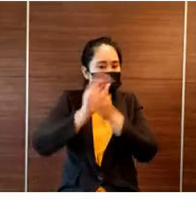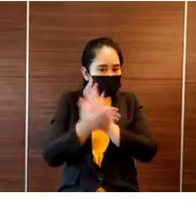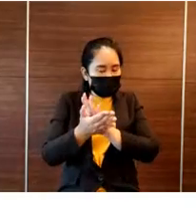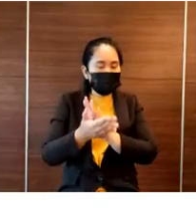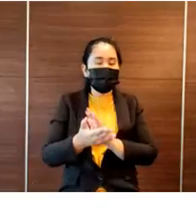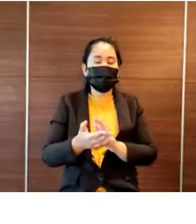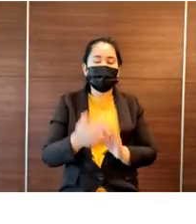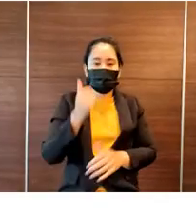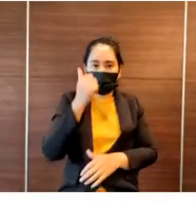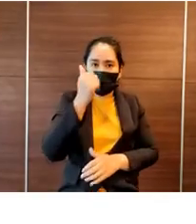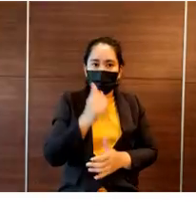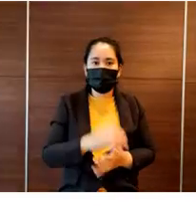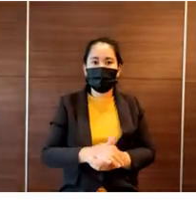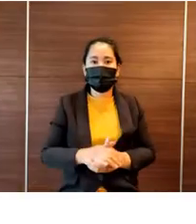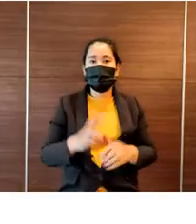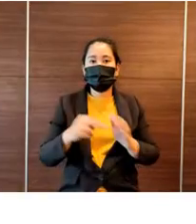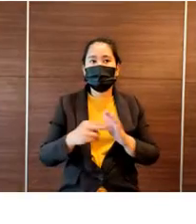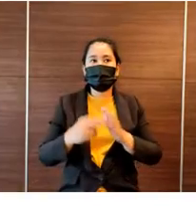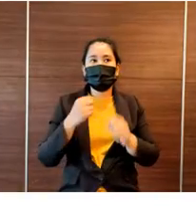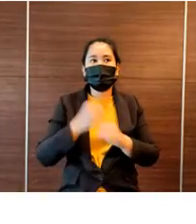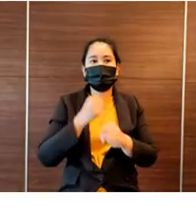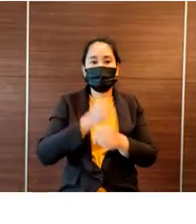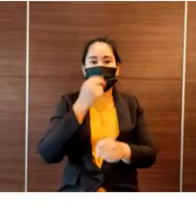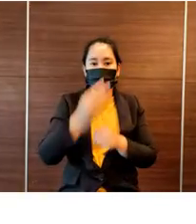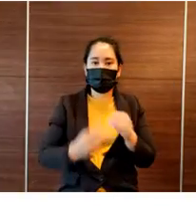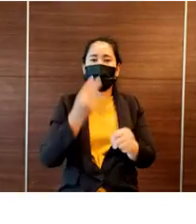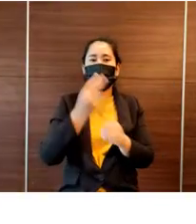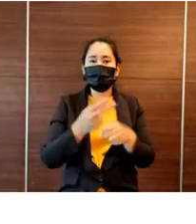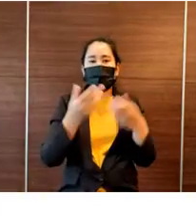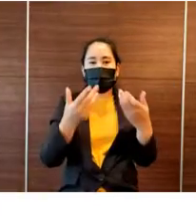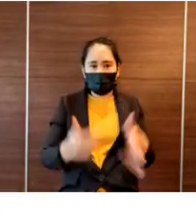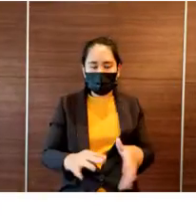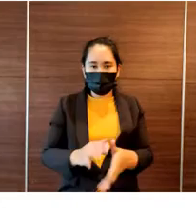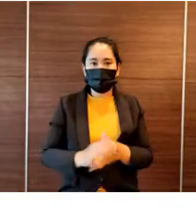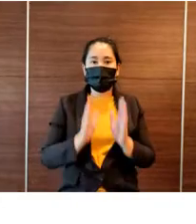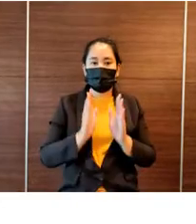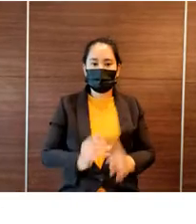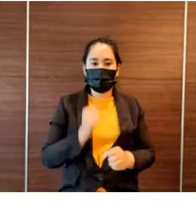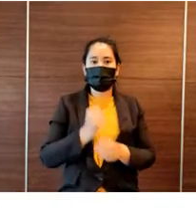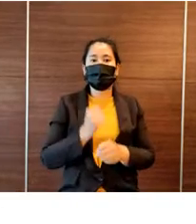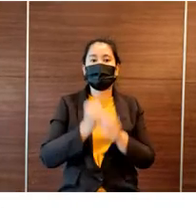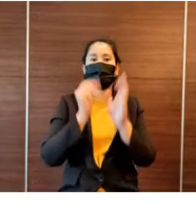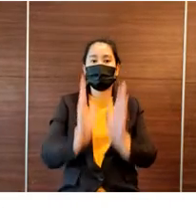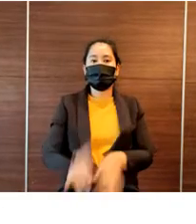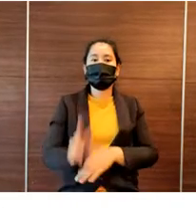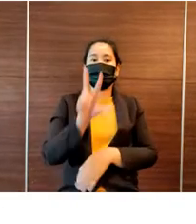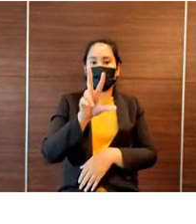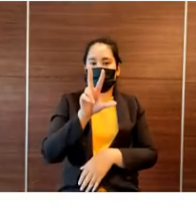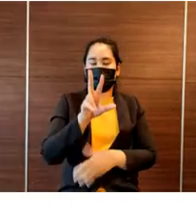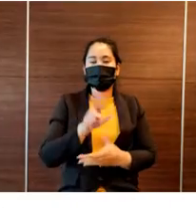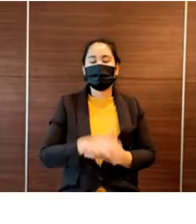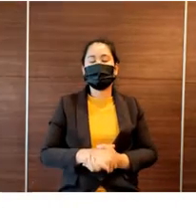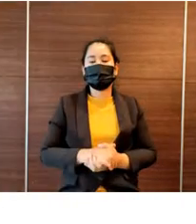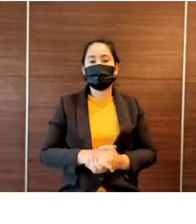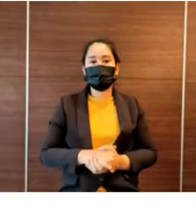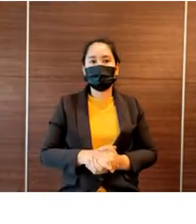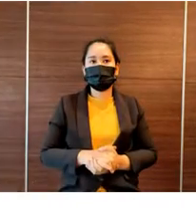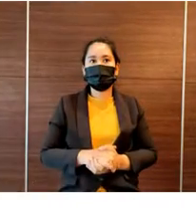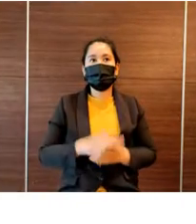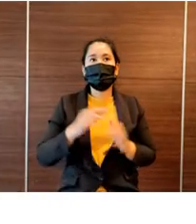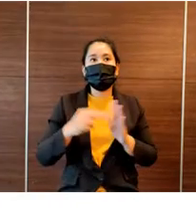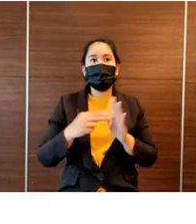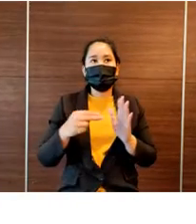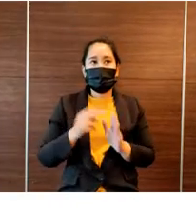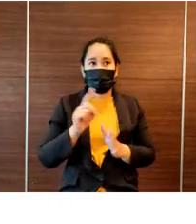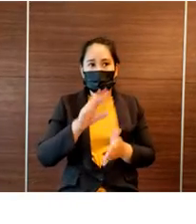ค์กรสิทำมา2ปีกว่าค่ะมีคนทำงานอยู่3คนไม่ใช่เพ